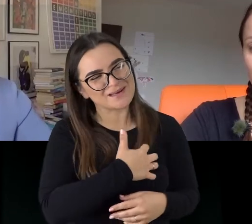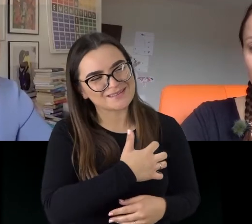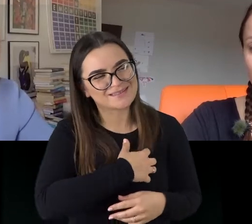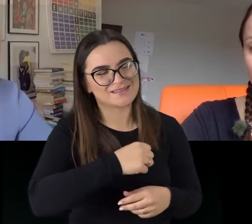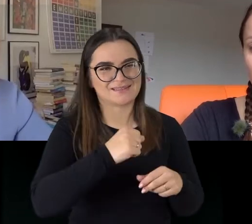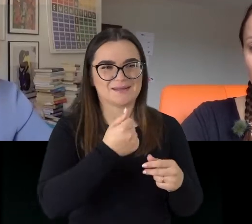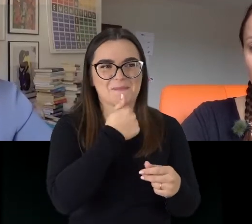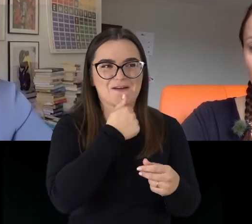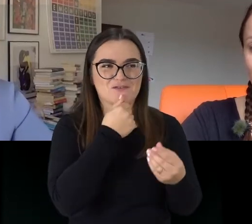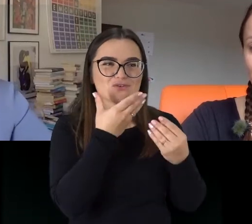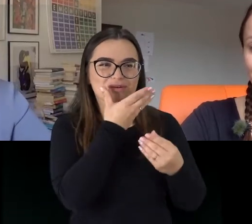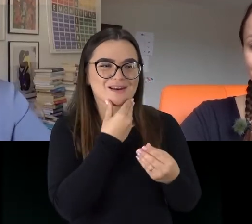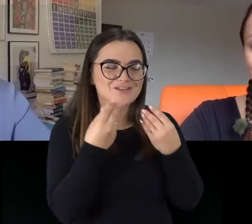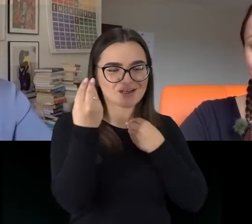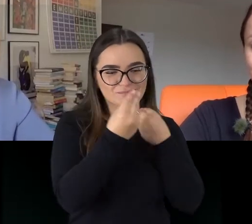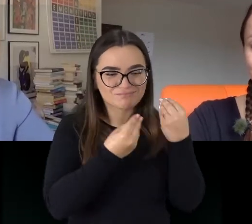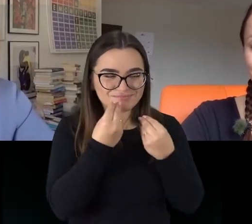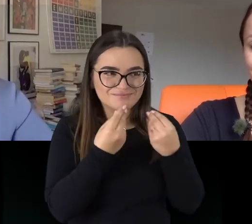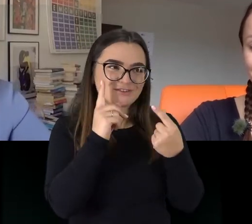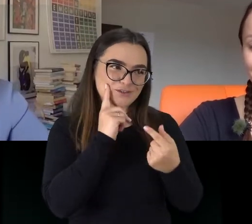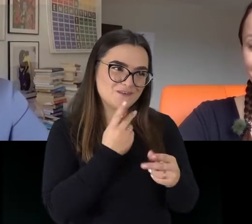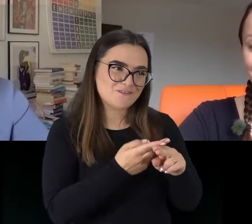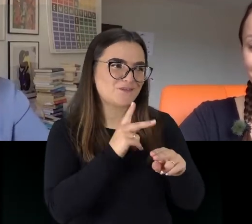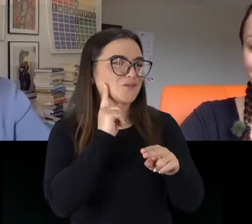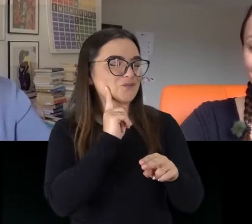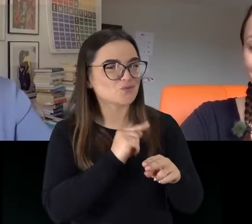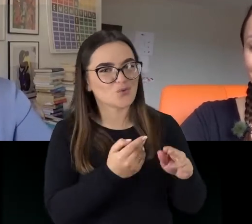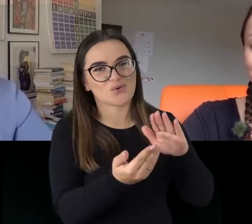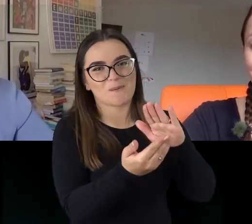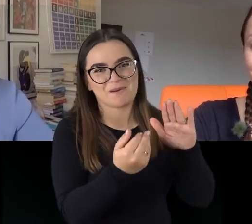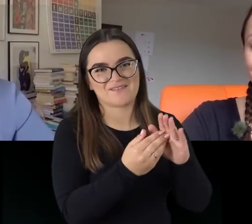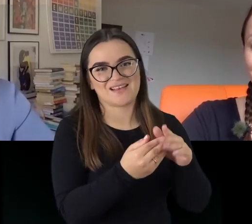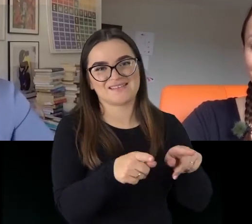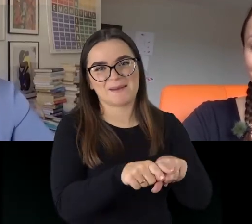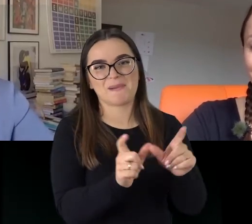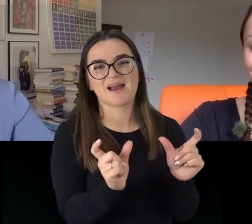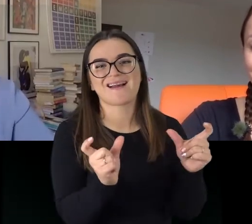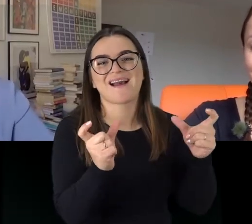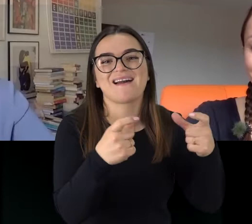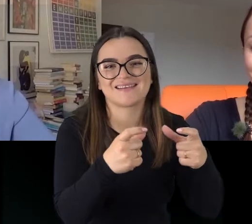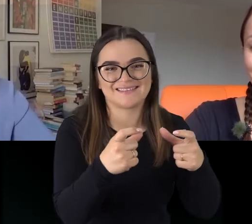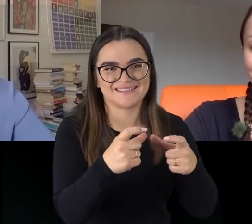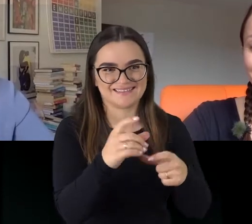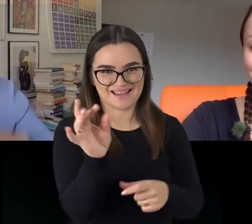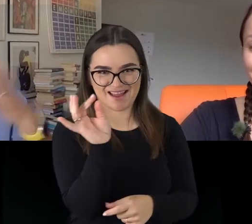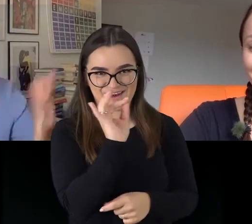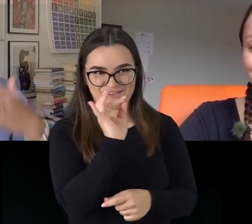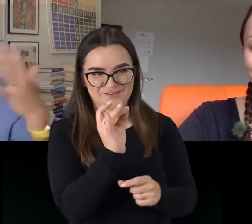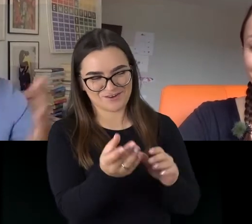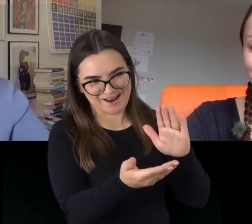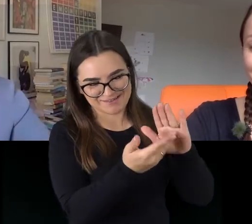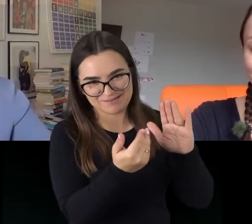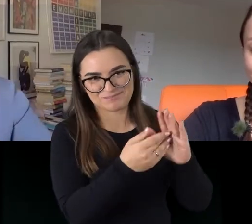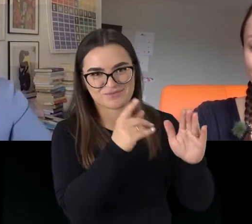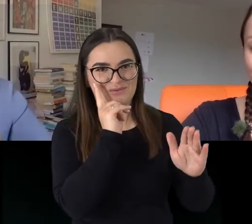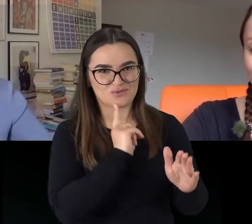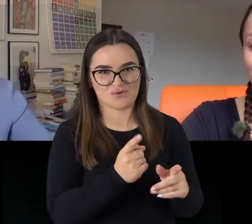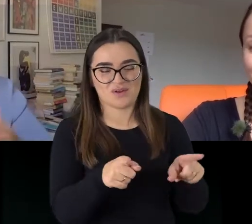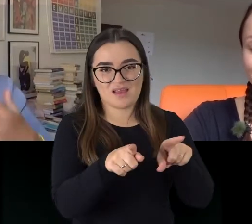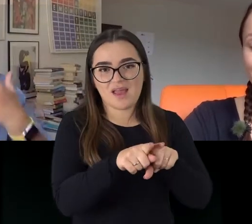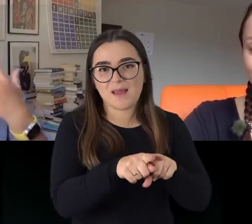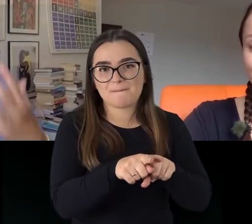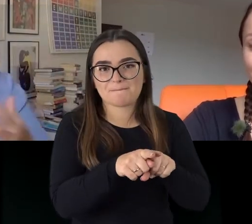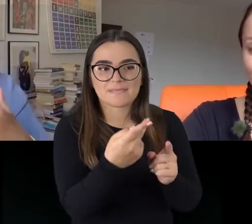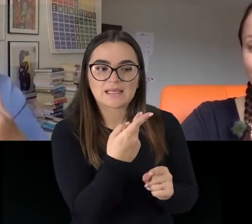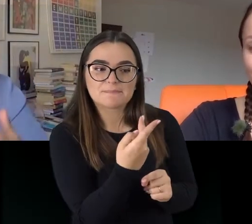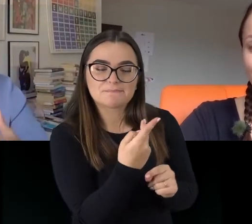gražiai pasidabinusi, sako vyras, kviečiu tave į karantininį restoraną, girdėjom mieste, tokių jau irgi yra, ne, nutariame,